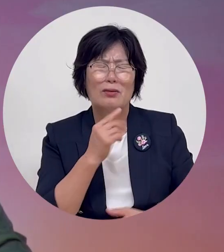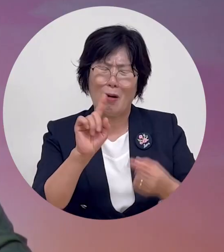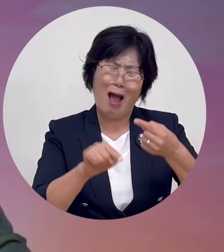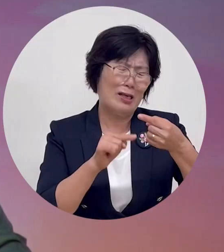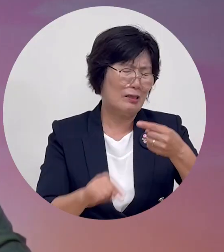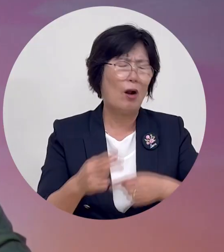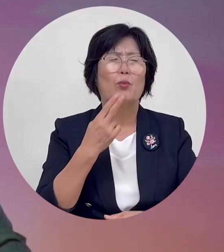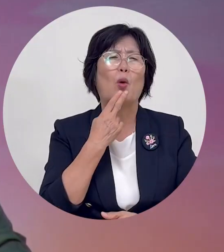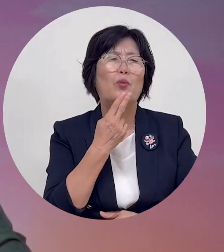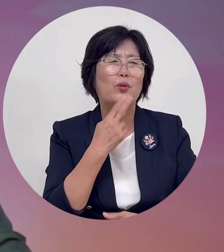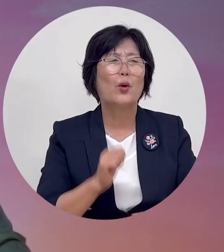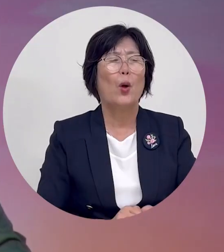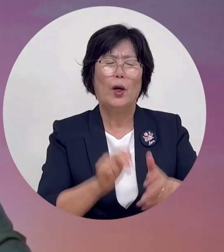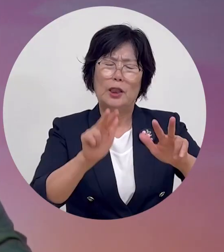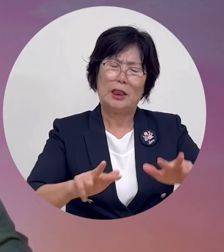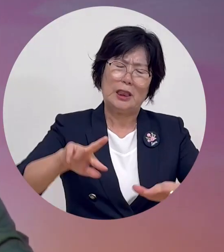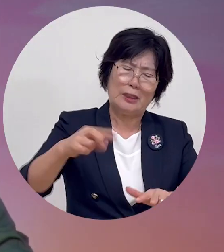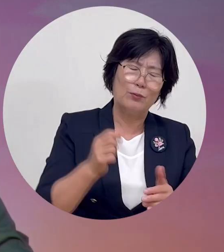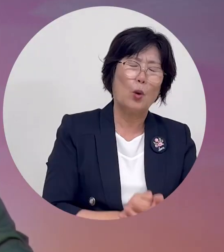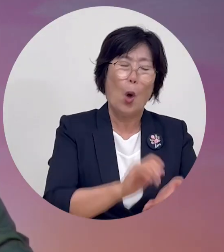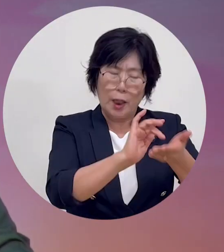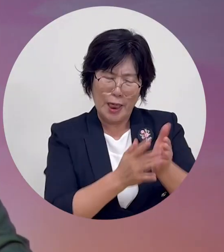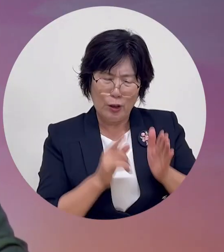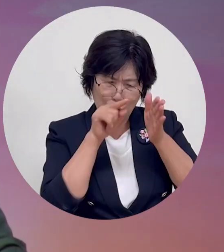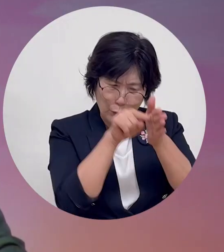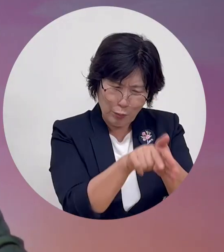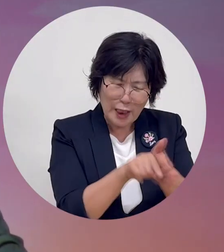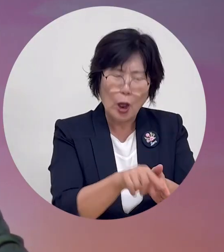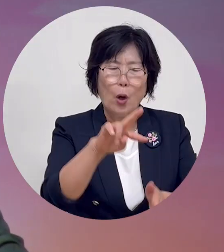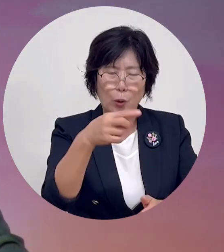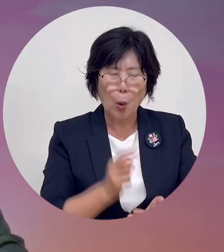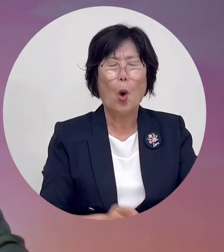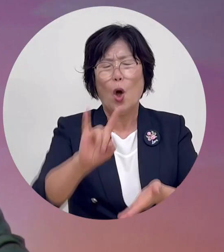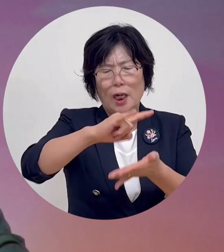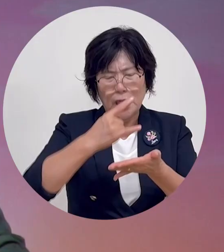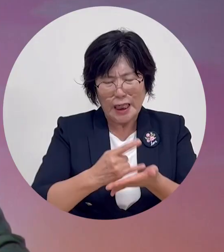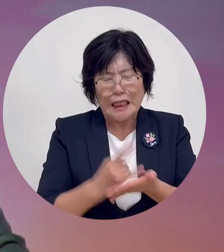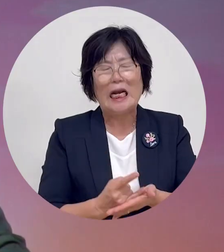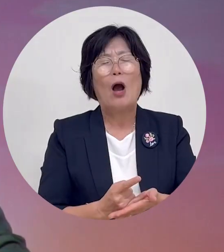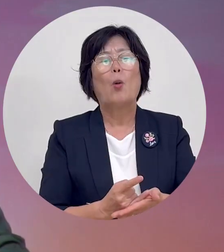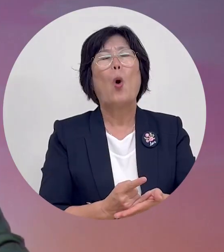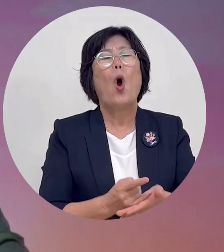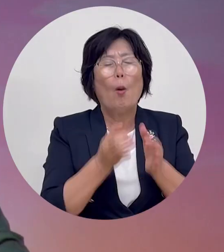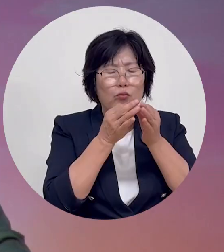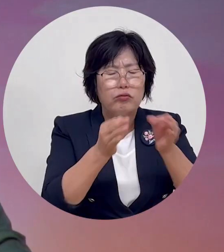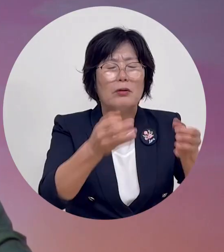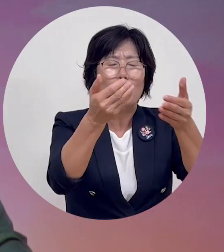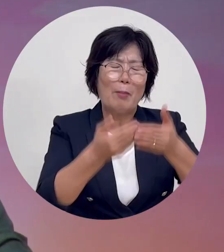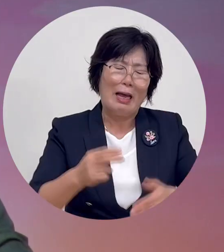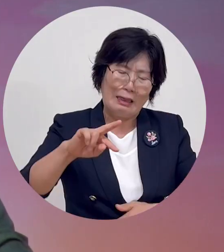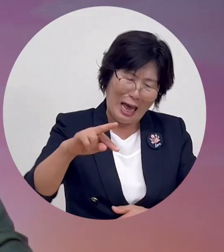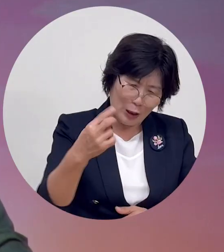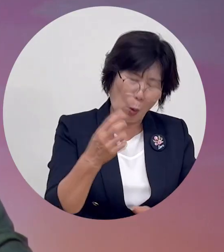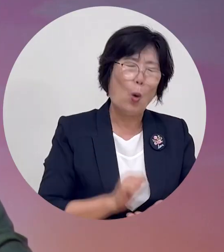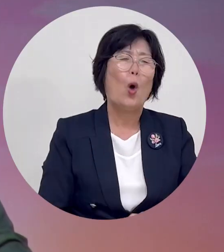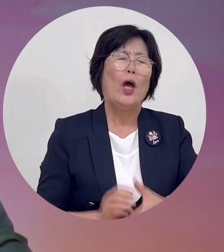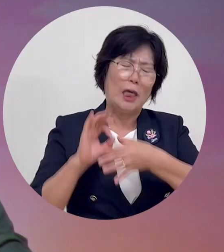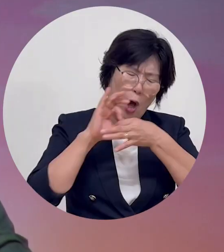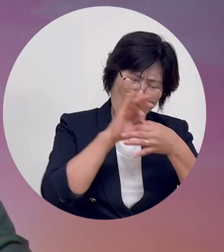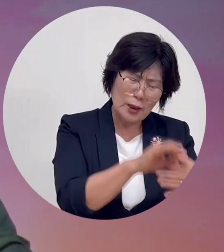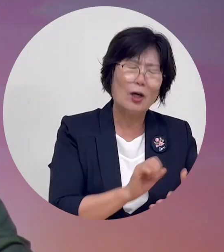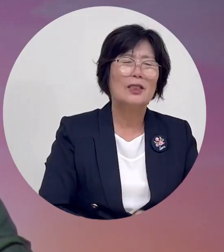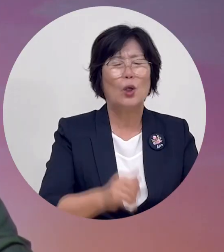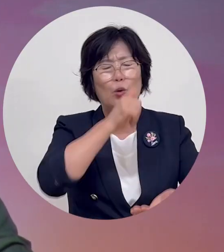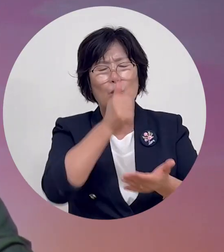없어요. 지금도. 우리가 예수를 믿고 의인이나 칭함을 받았지만 우리는 지금도 여전히 죄성이